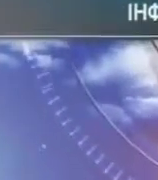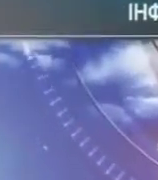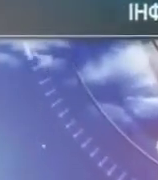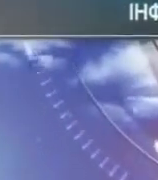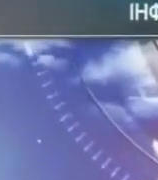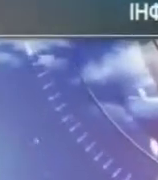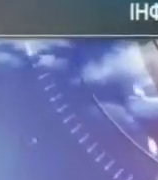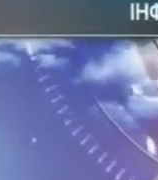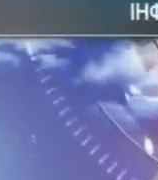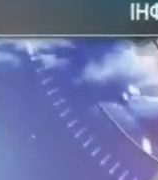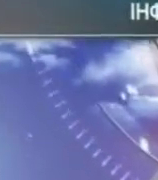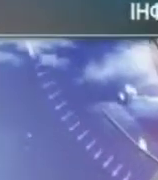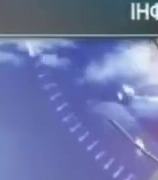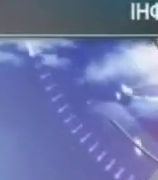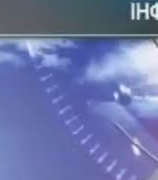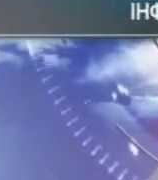Музика